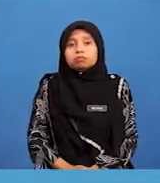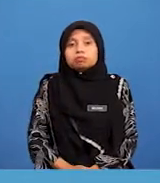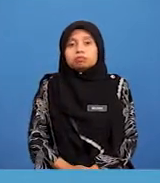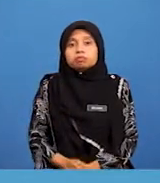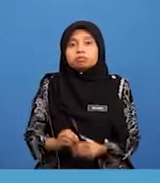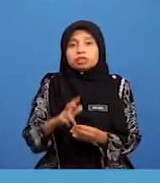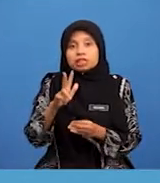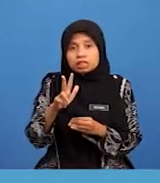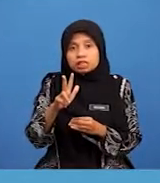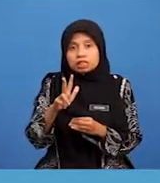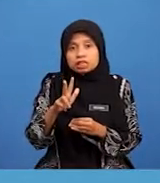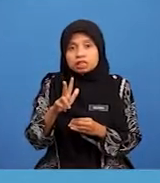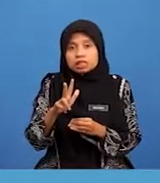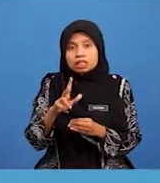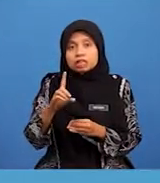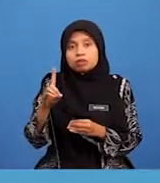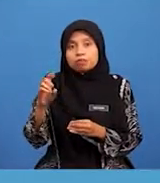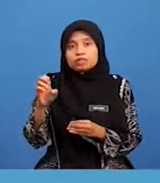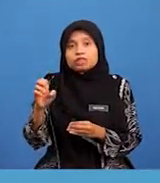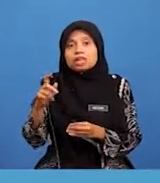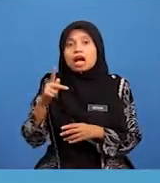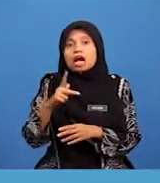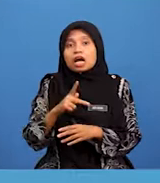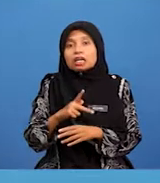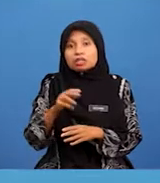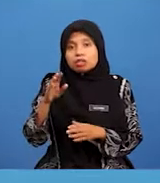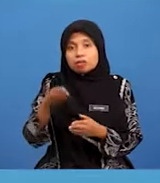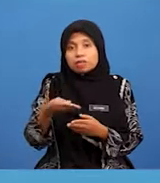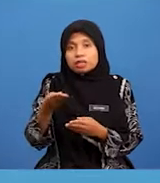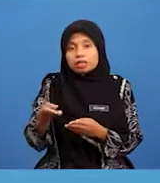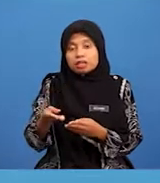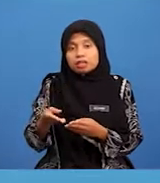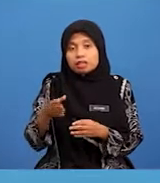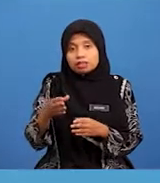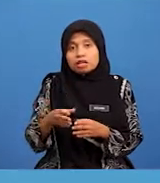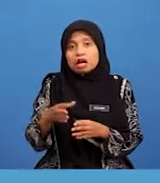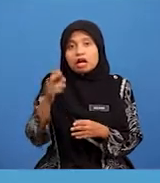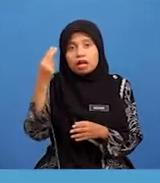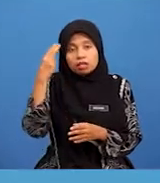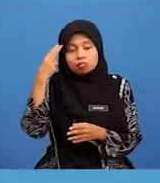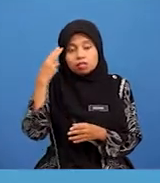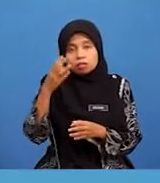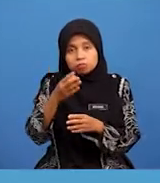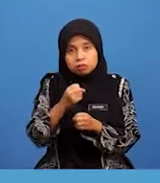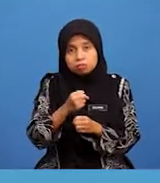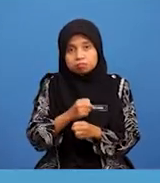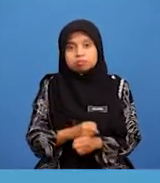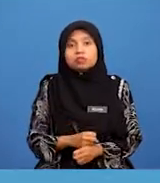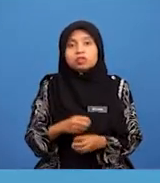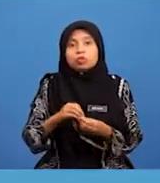RM180,000. Yang ketiga, deposit kadar bayaran diambil alih oleh Helmi sepenuhnya. Yang